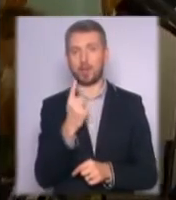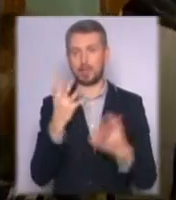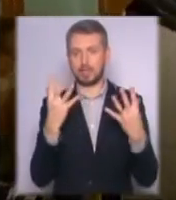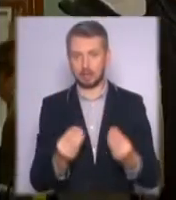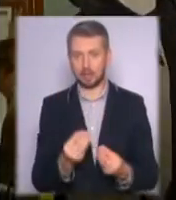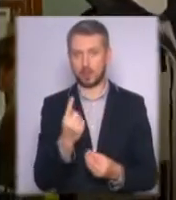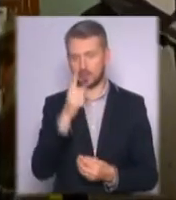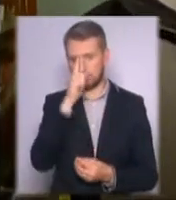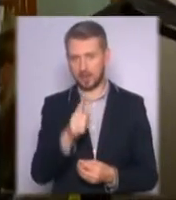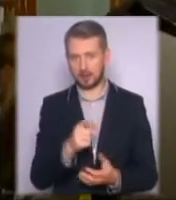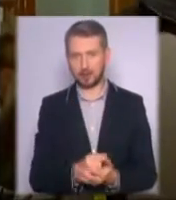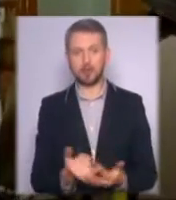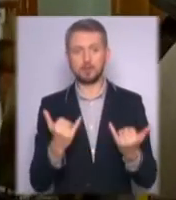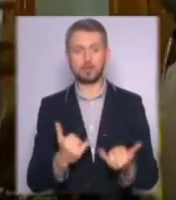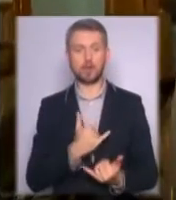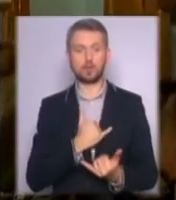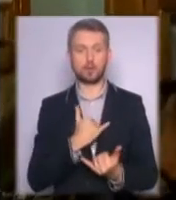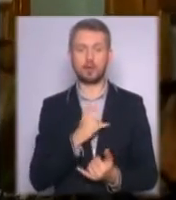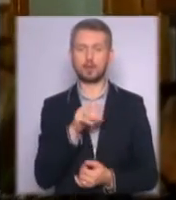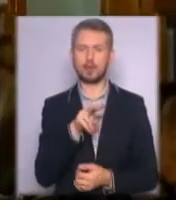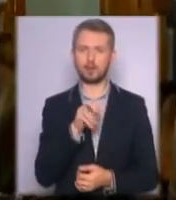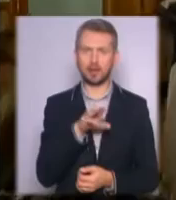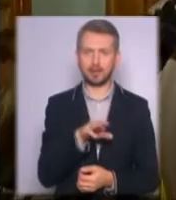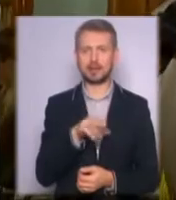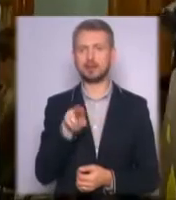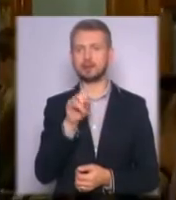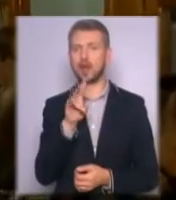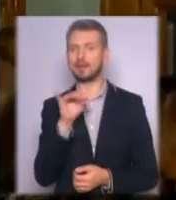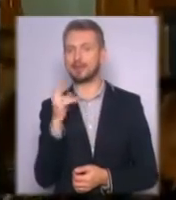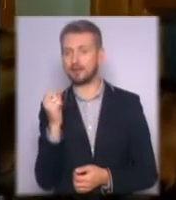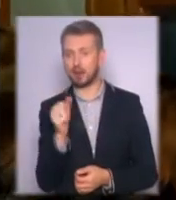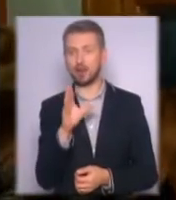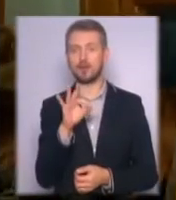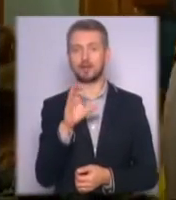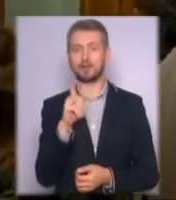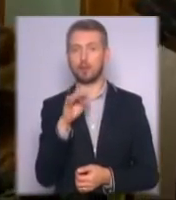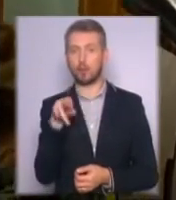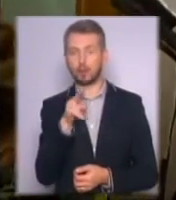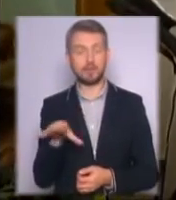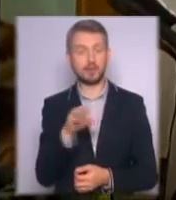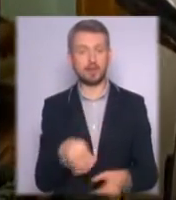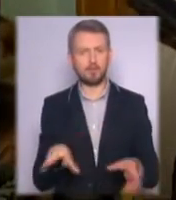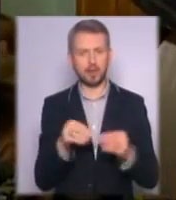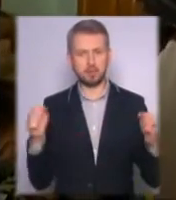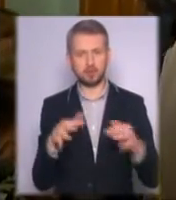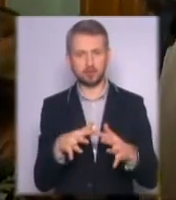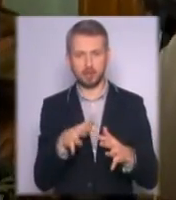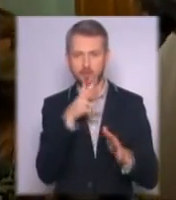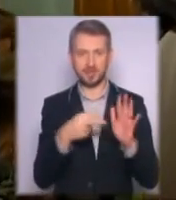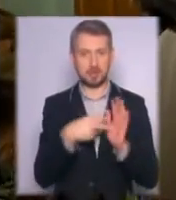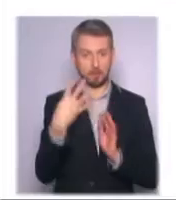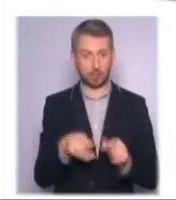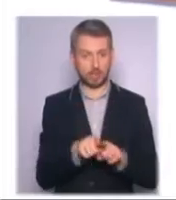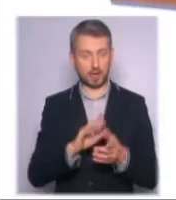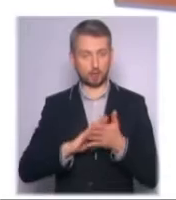один месяц. Вот сейчас у нас атлет, Давыдарница, Восход, все вместе. Пришли без 28, такая